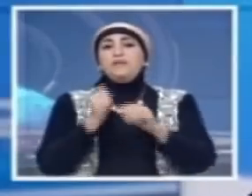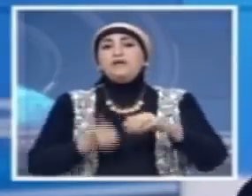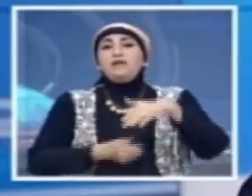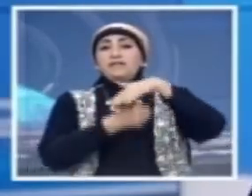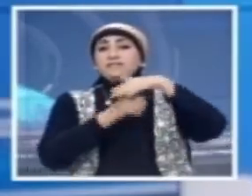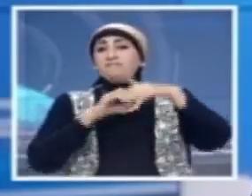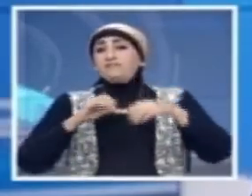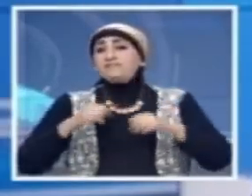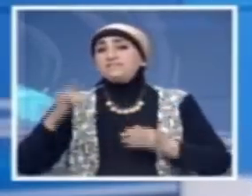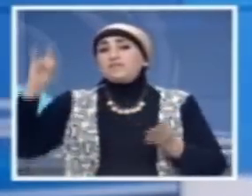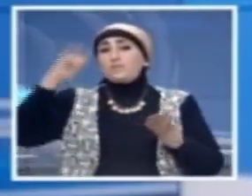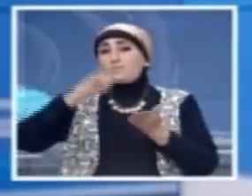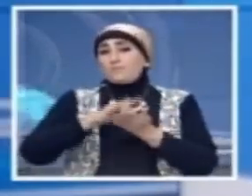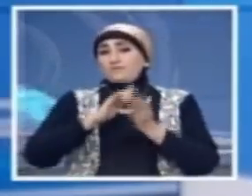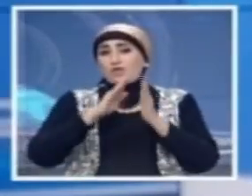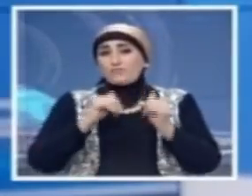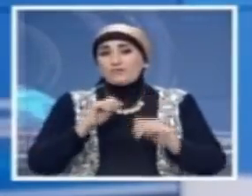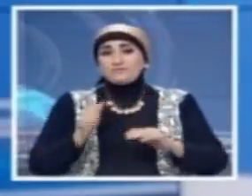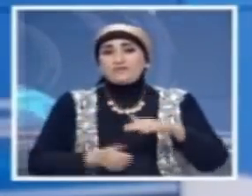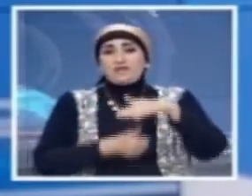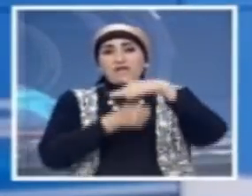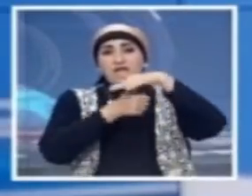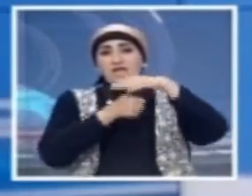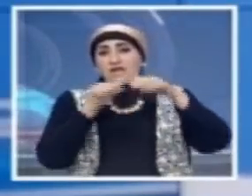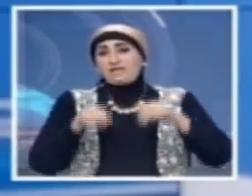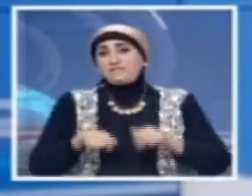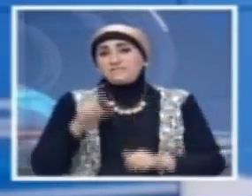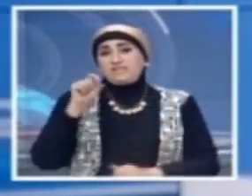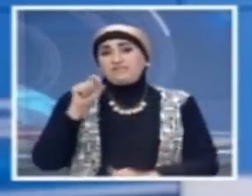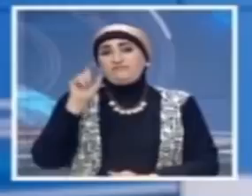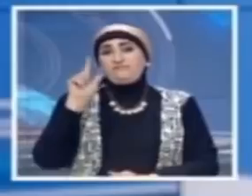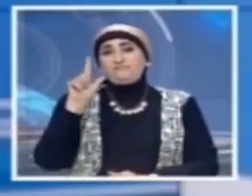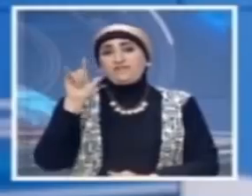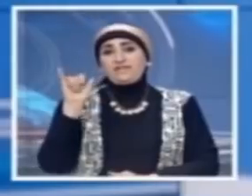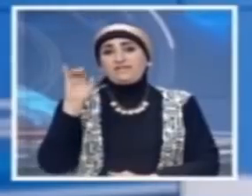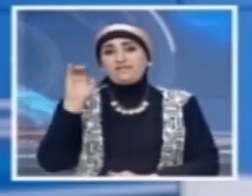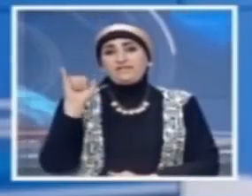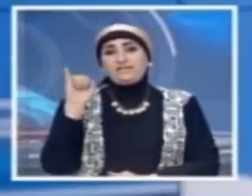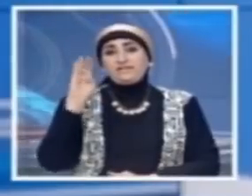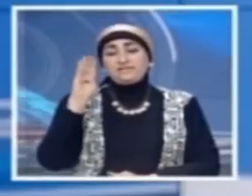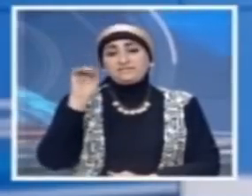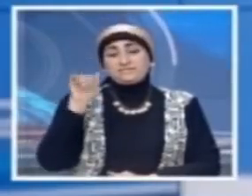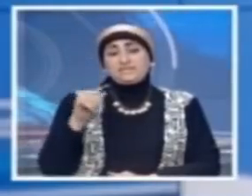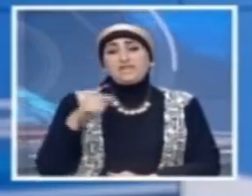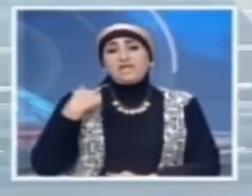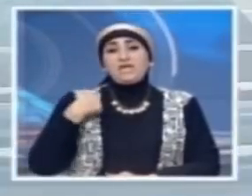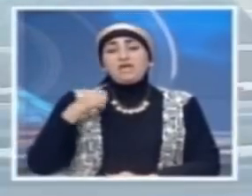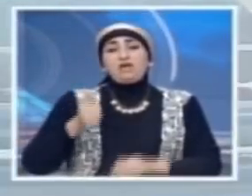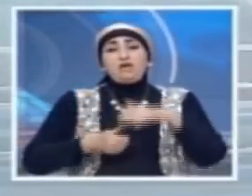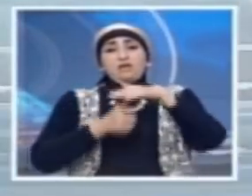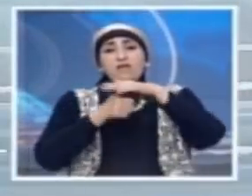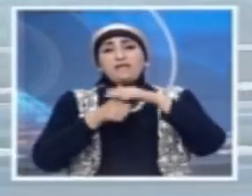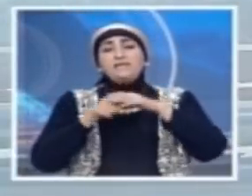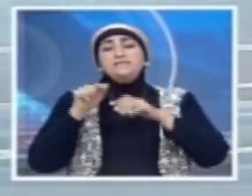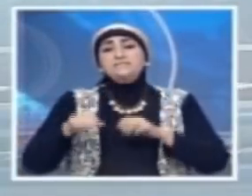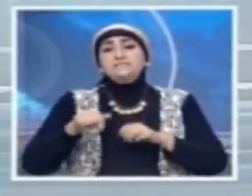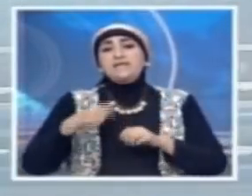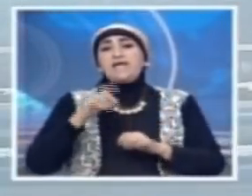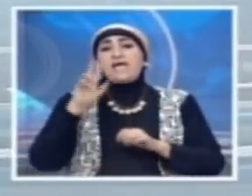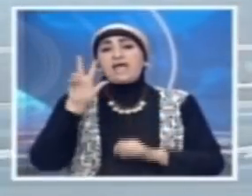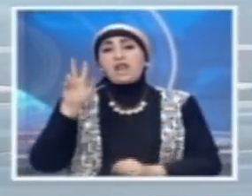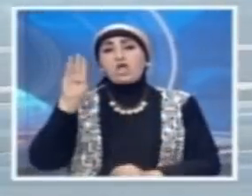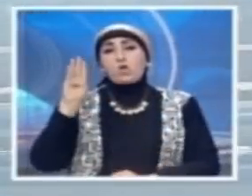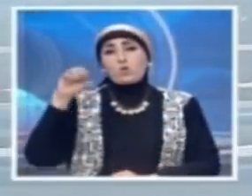استقبل الرئيس عبد الفتاح السيسي بمطار القاهرة الرئيس فيليكس تشيسكيدي رئيس جمهورية الكونغو